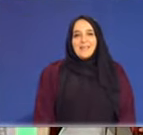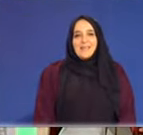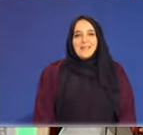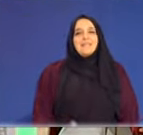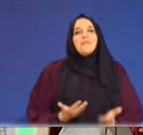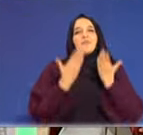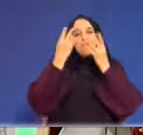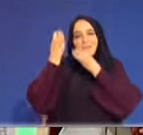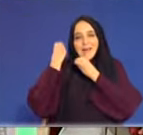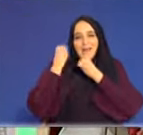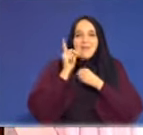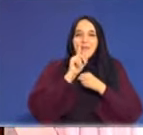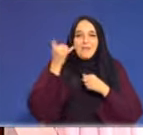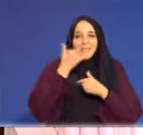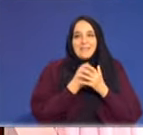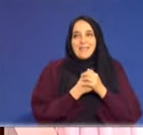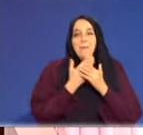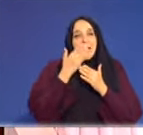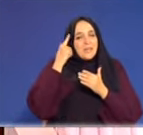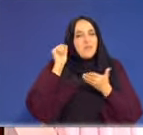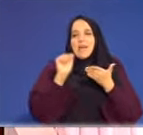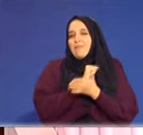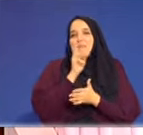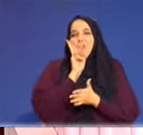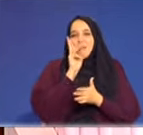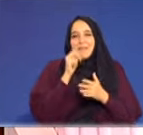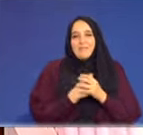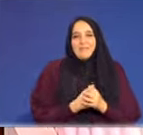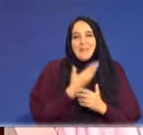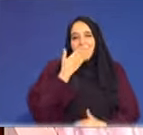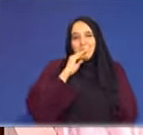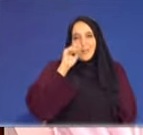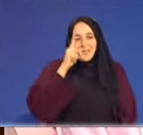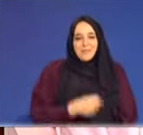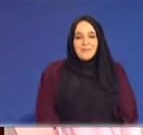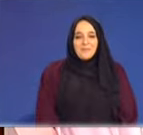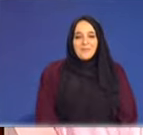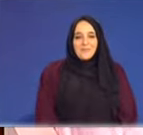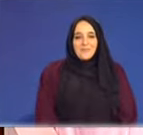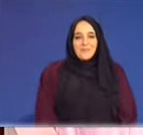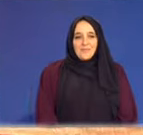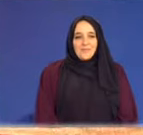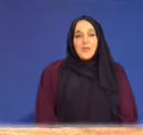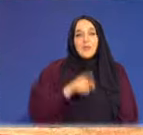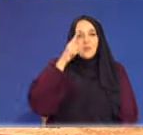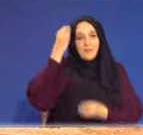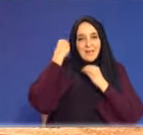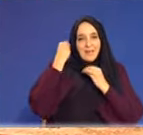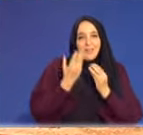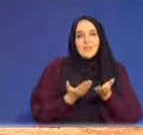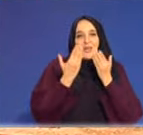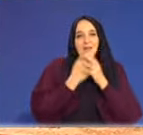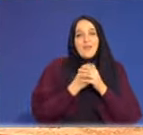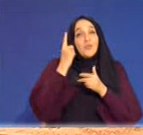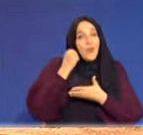ربي يجازيكم بارك الله فيك هذا المشكل. الحمد لله سمرة الحمد لله ربي يجازيكم وربي